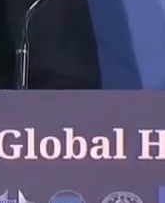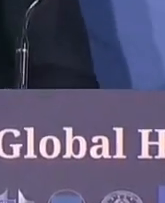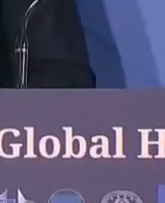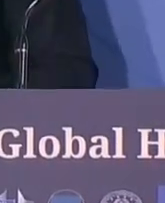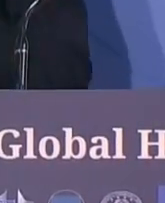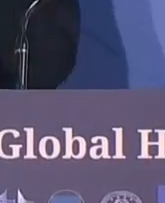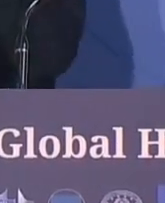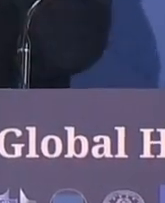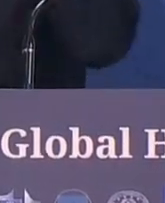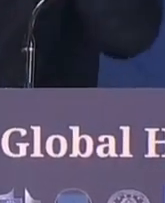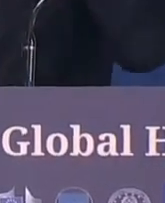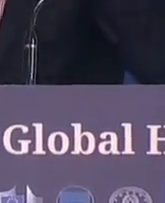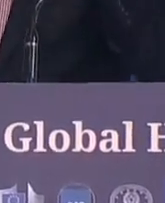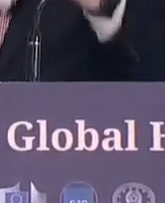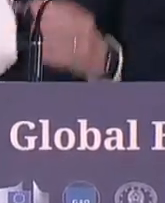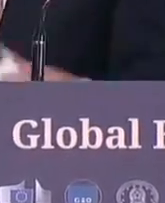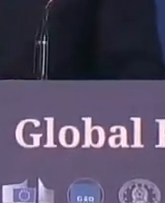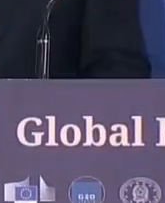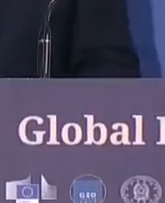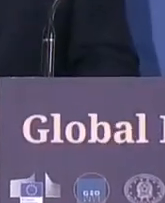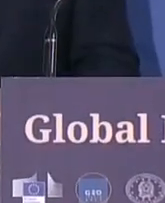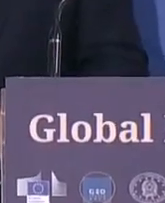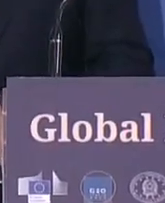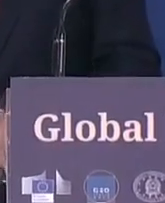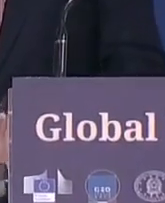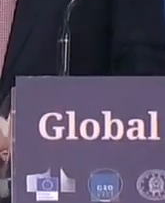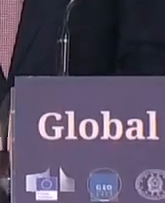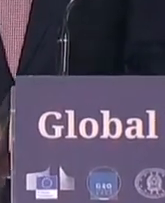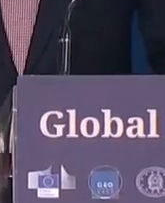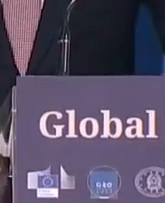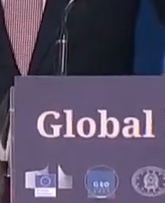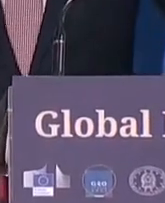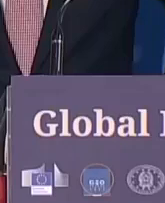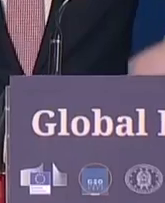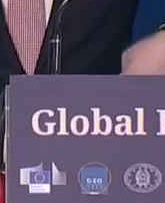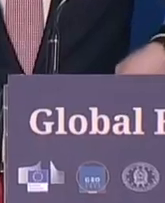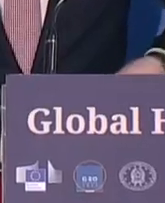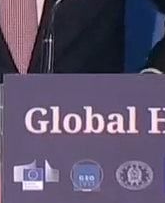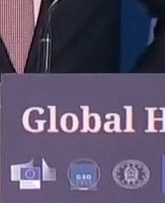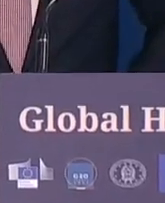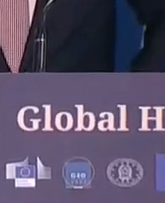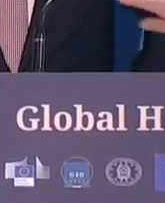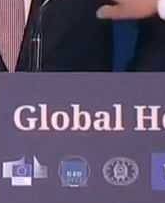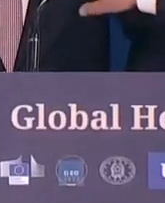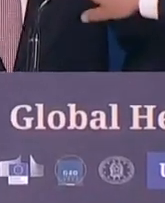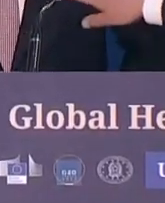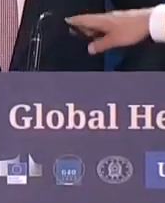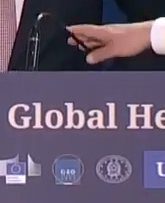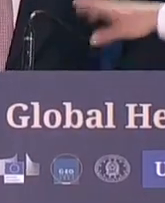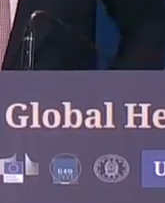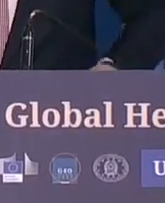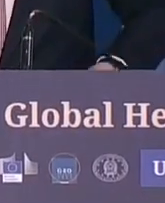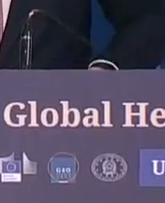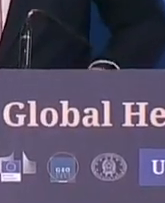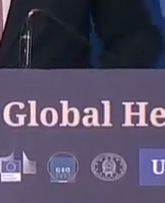se si mette... Ok, so we can take off the mascherina. Ancora no, tra un paio di mesi, dai.